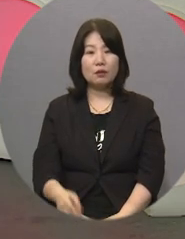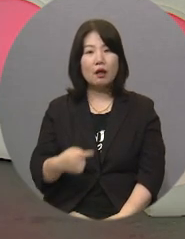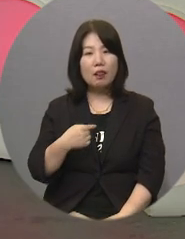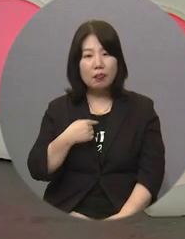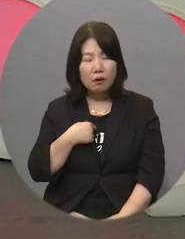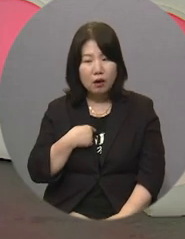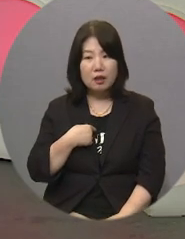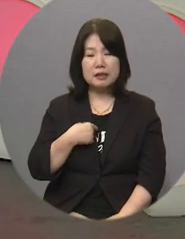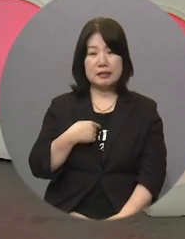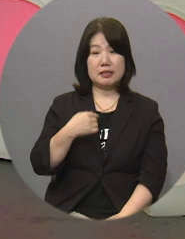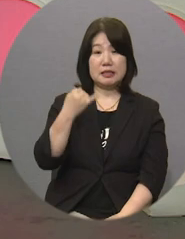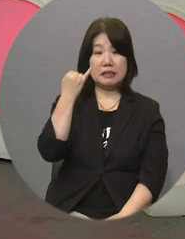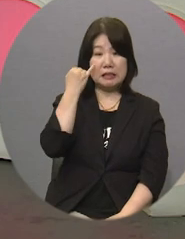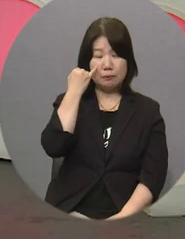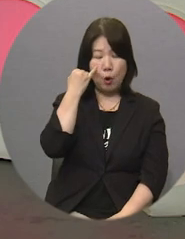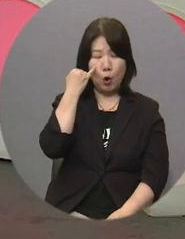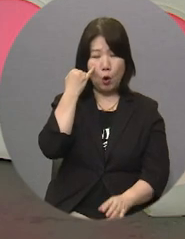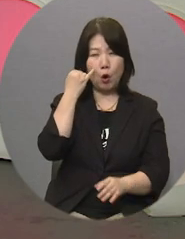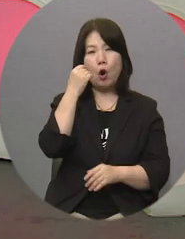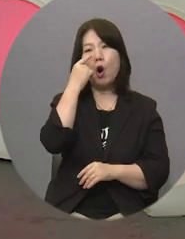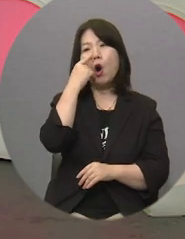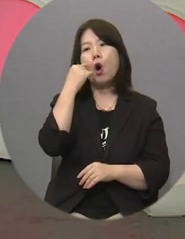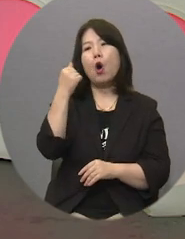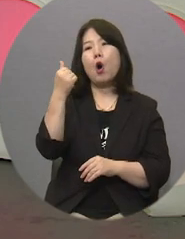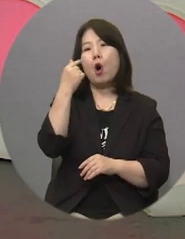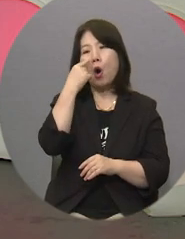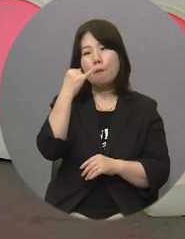저에게는 엄마와 다름없는 이모가 계십니다.